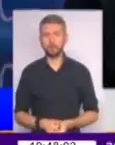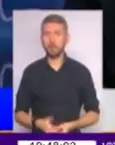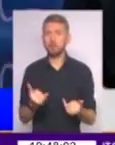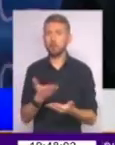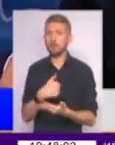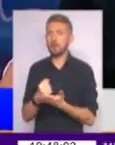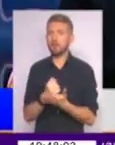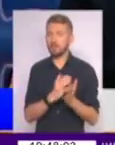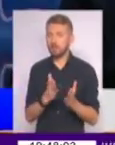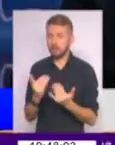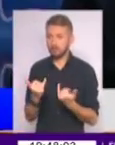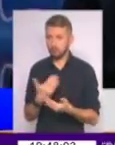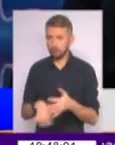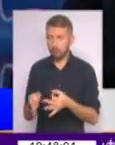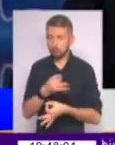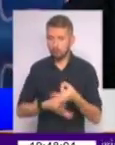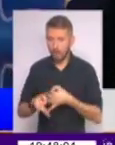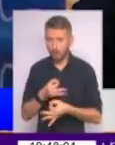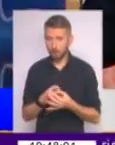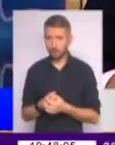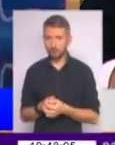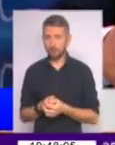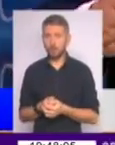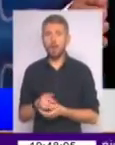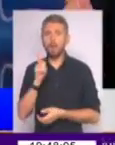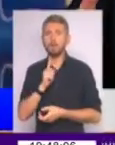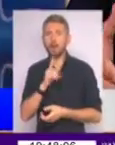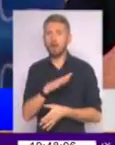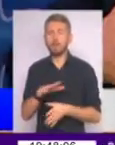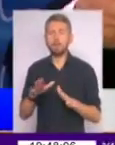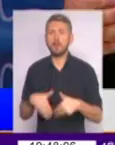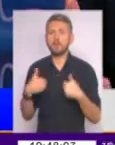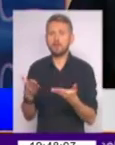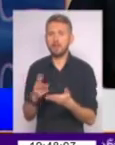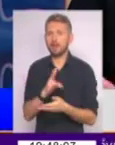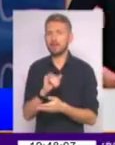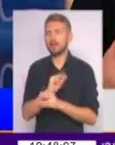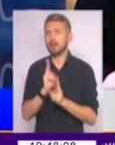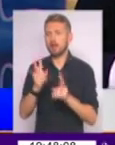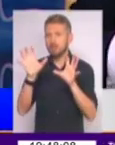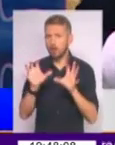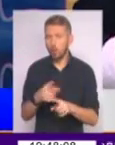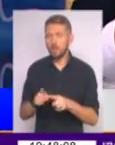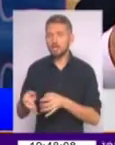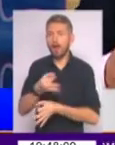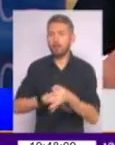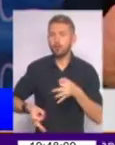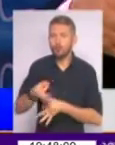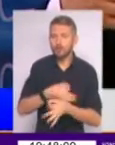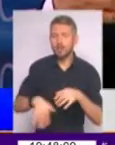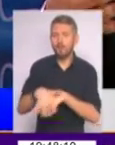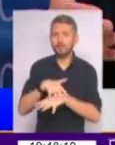візовий режим з вами обсуждаємо. Оно пока не было вынесено никак закон. Это обсуждение идет в